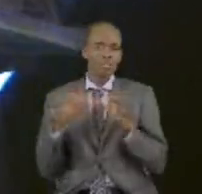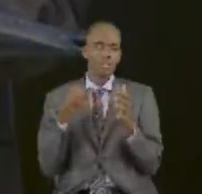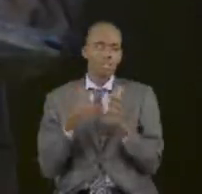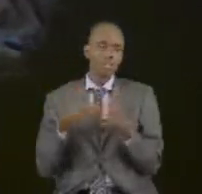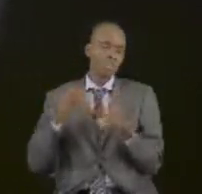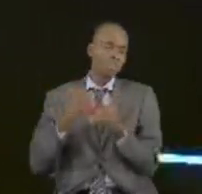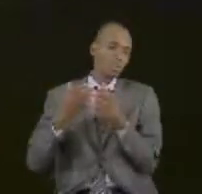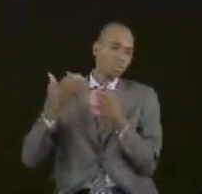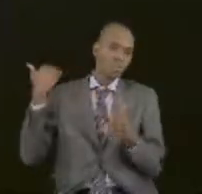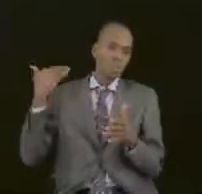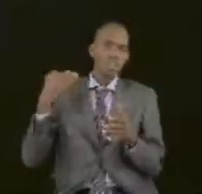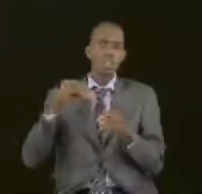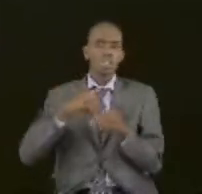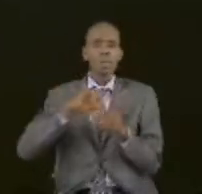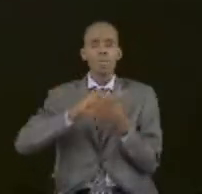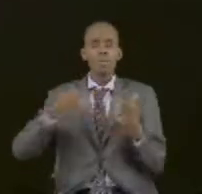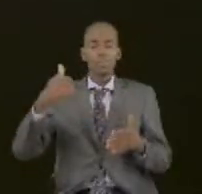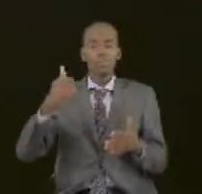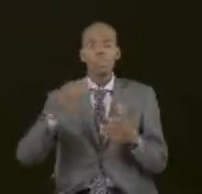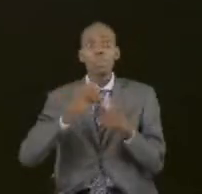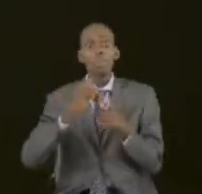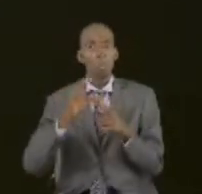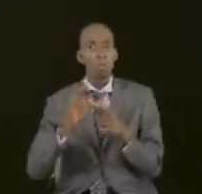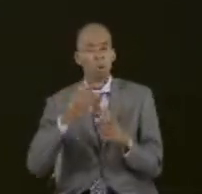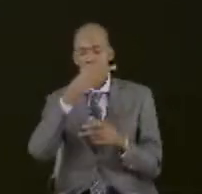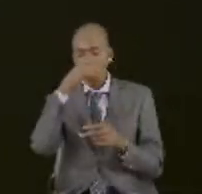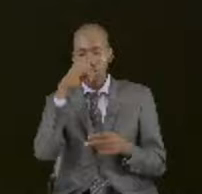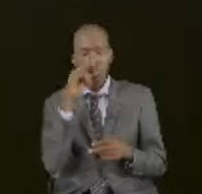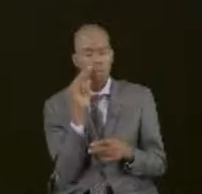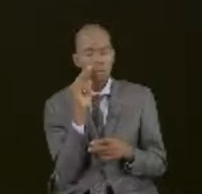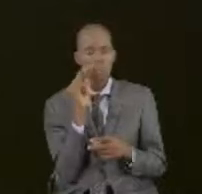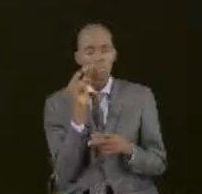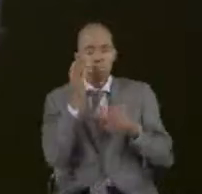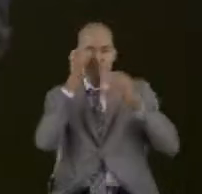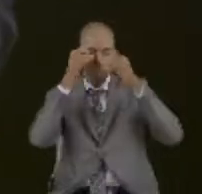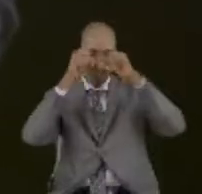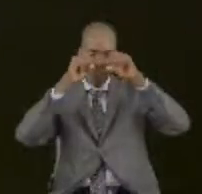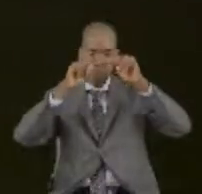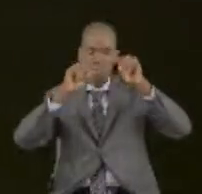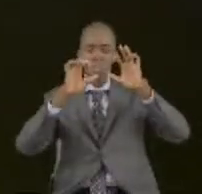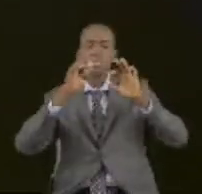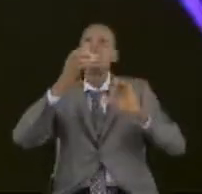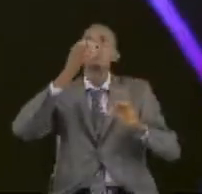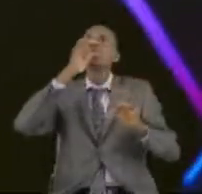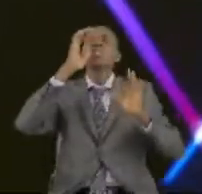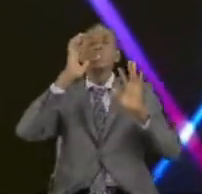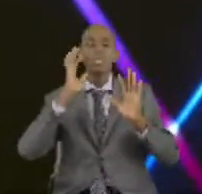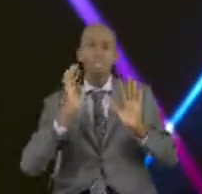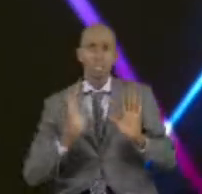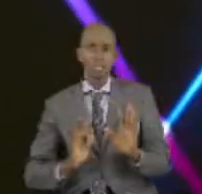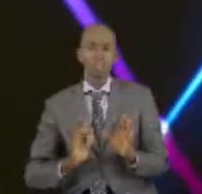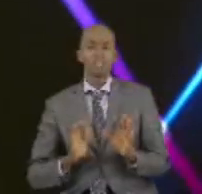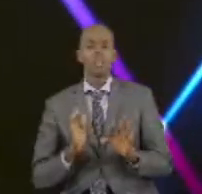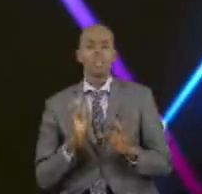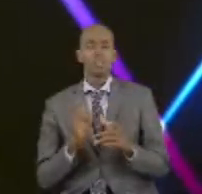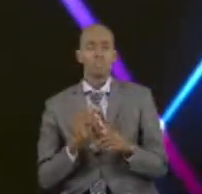voleurs, les efféminés, les infâmes, ni les voleurs, ni les cupides, ni les ivrognes, ni les